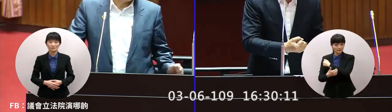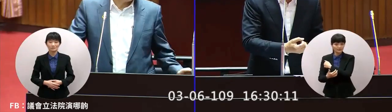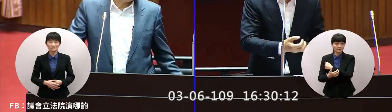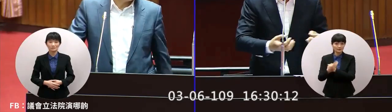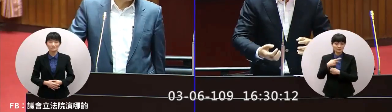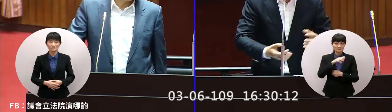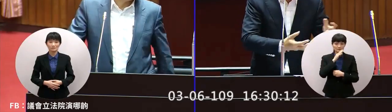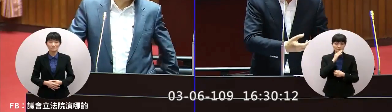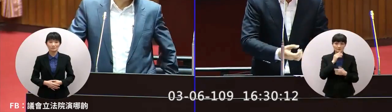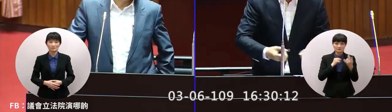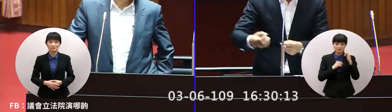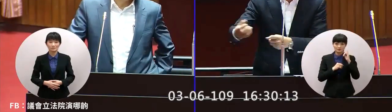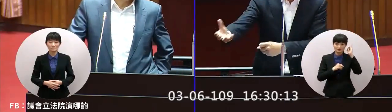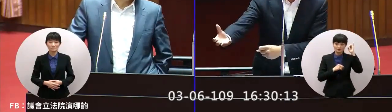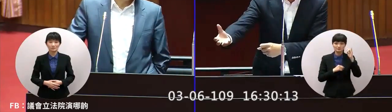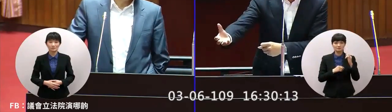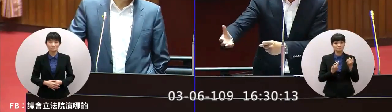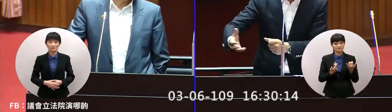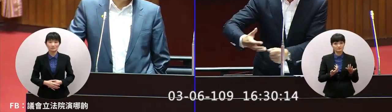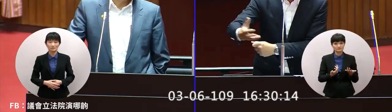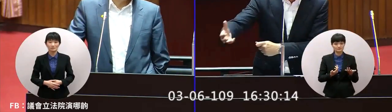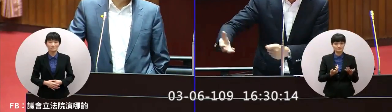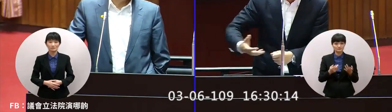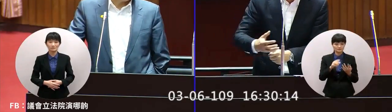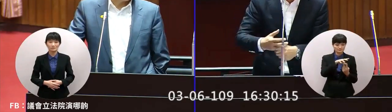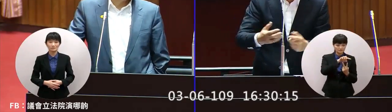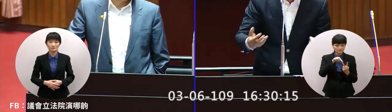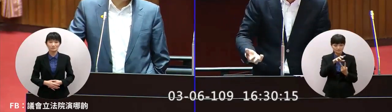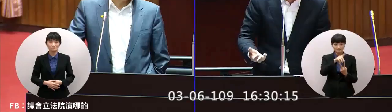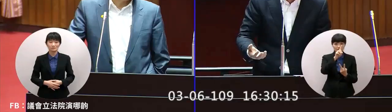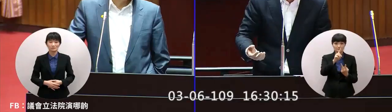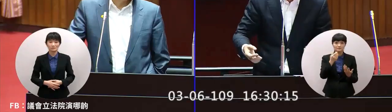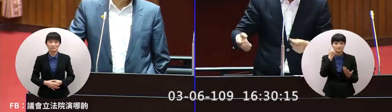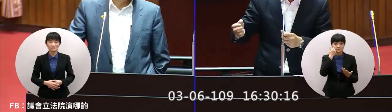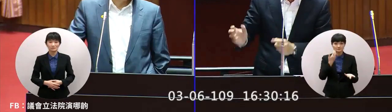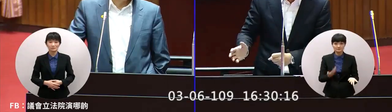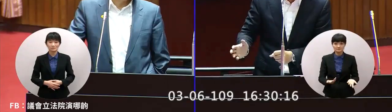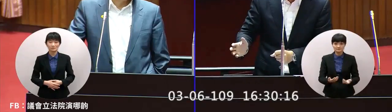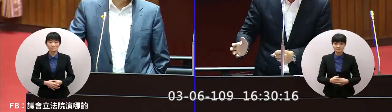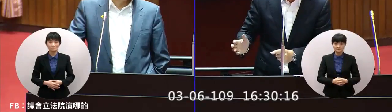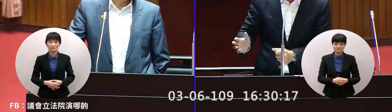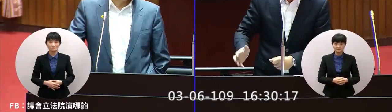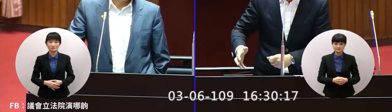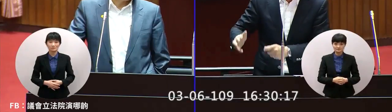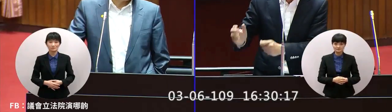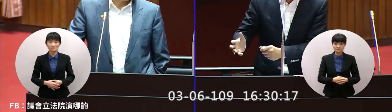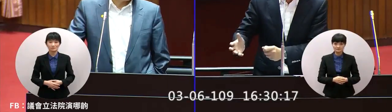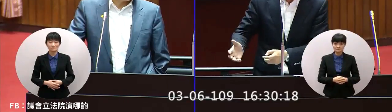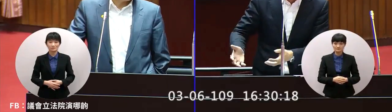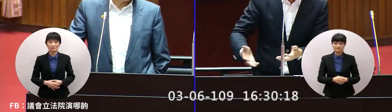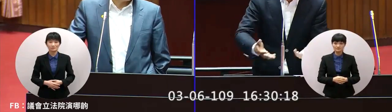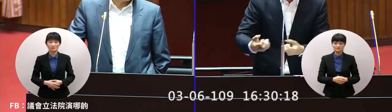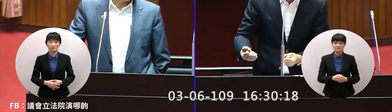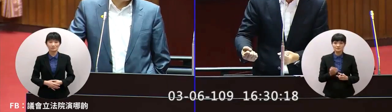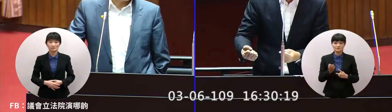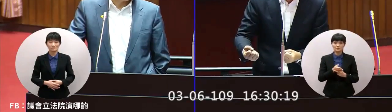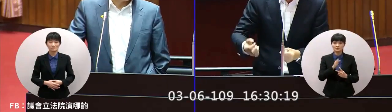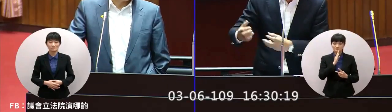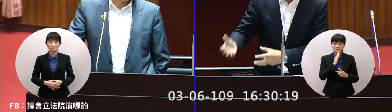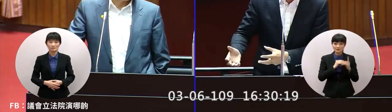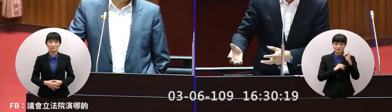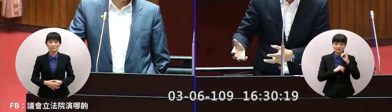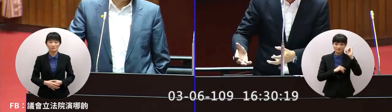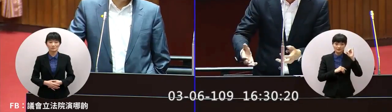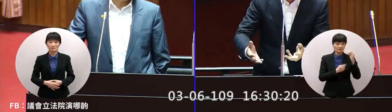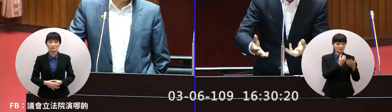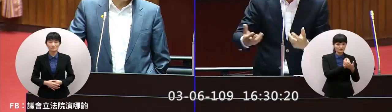当的，会当予伊起楼层，去啊卫浴设备去做相关处理，或者是。或者是要留阿嬤家己扛袂顶重的，